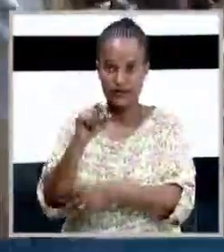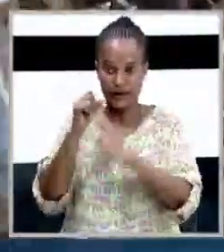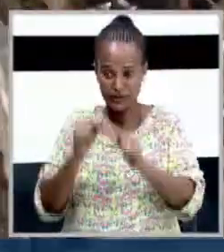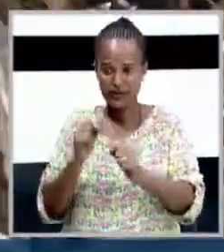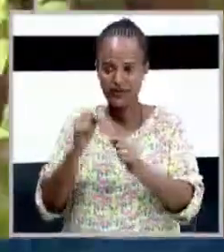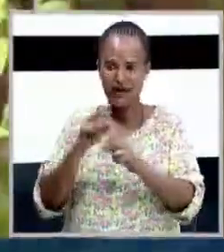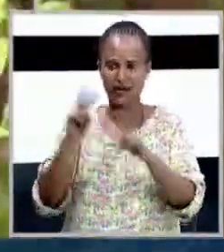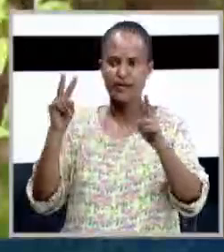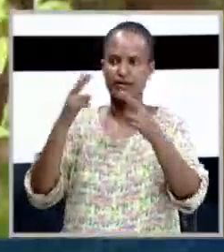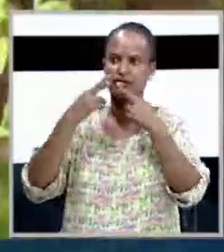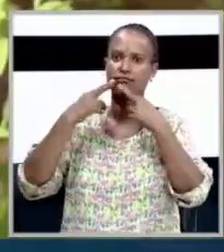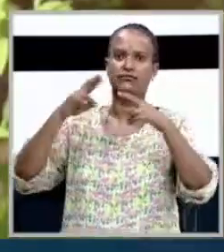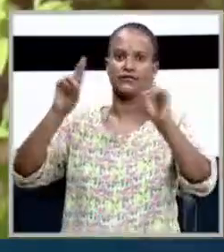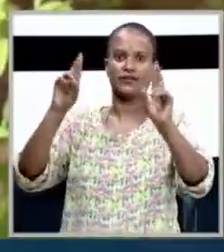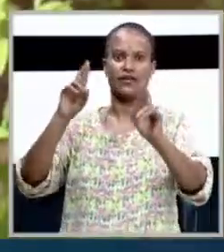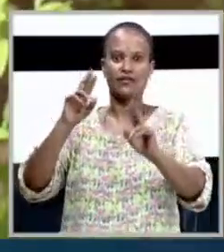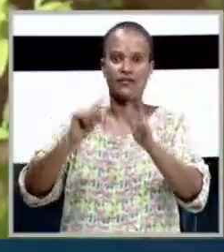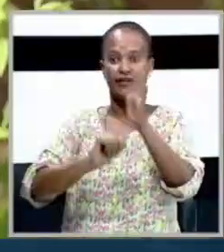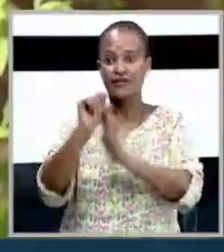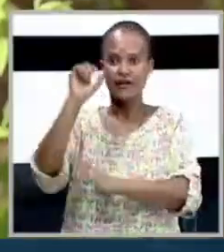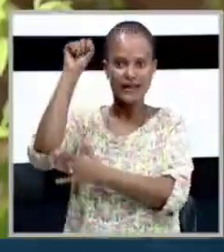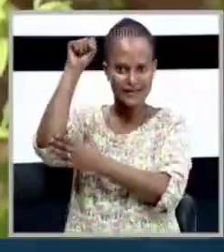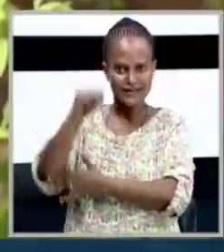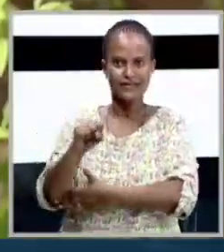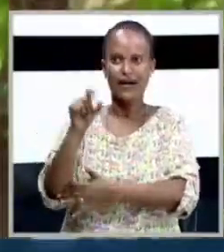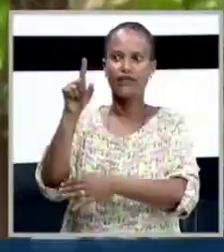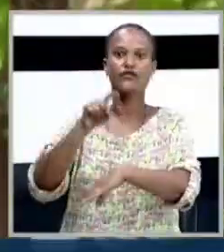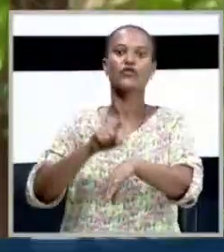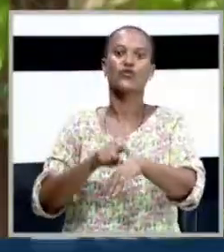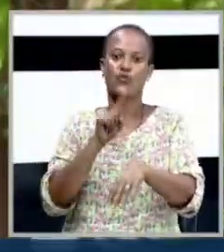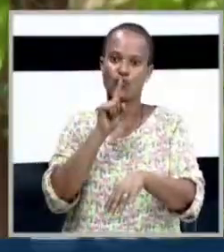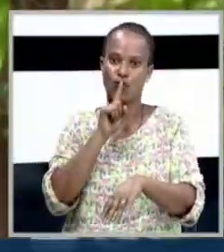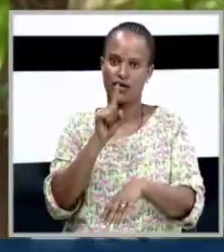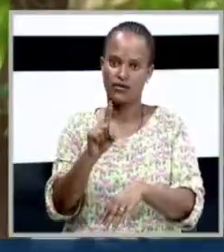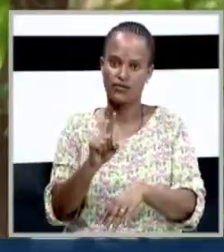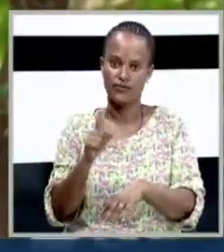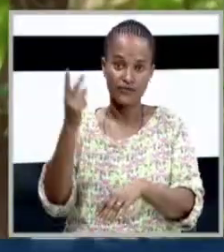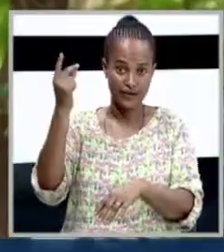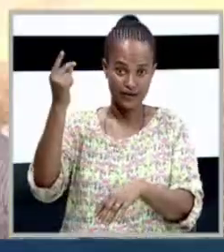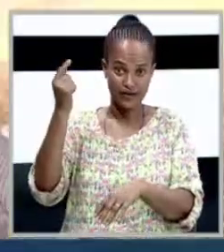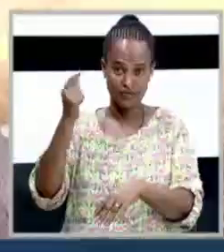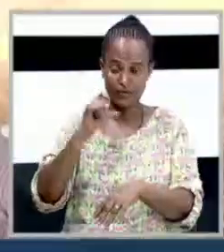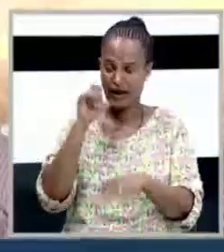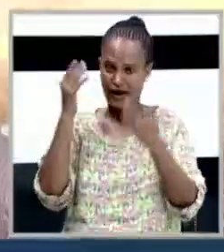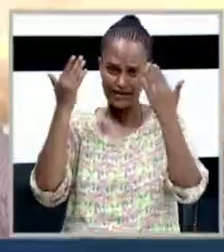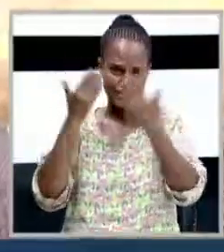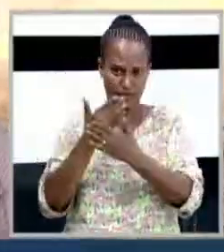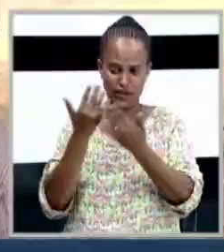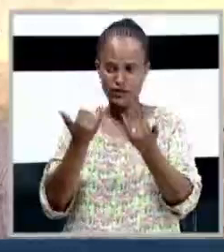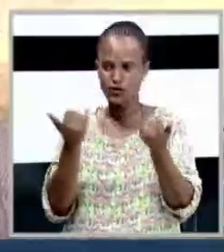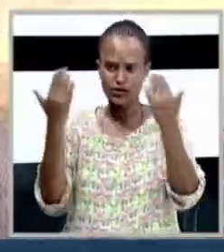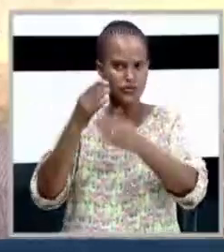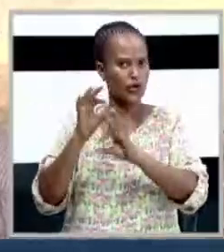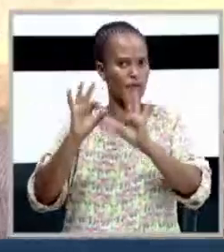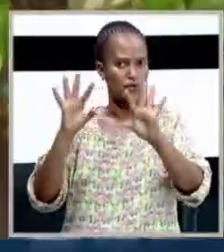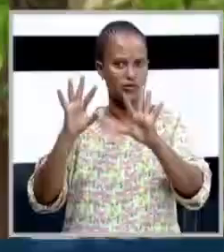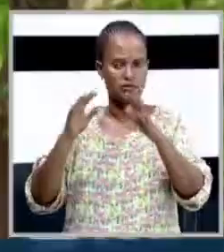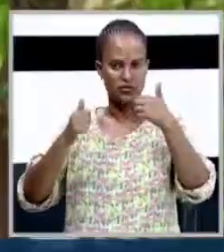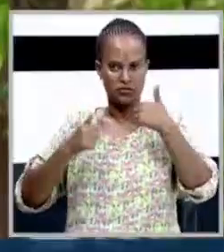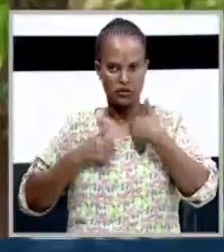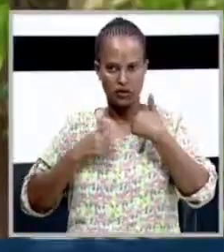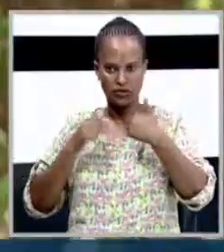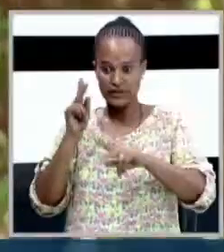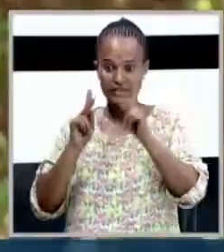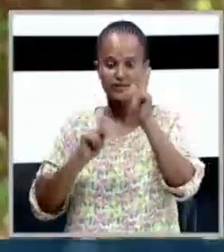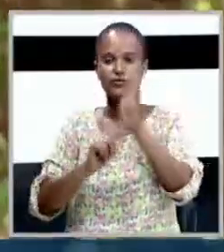ብስራት ዘበስር ነይሩ ትግራይ ትስዕርያ ዝበለ ግዜ ኣፍተዋንስ እዩ። ቀደሙ ናይ ፀልሞተን ሕዝ እውን ክፅልሞተ ይብሉን ሰራዊት ተስፉ